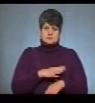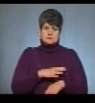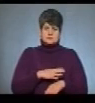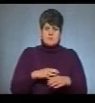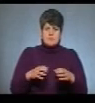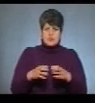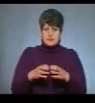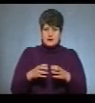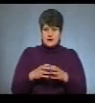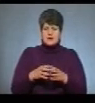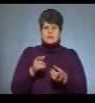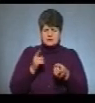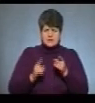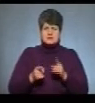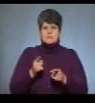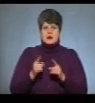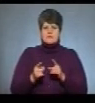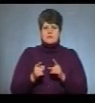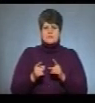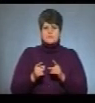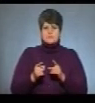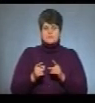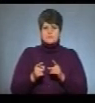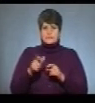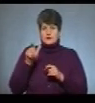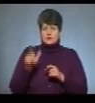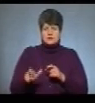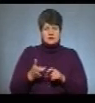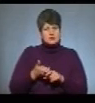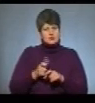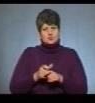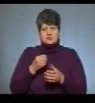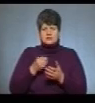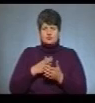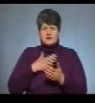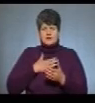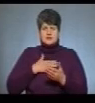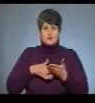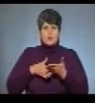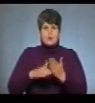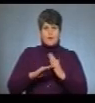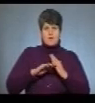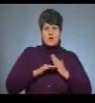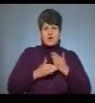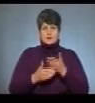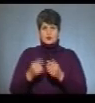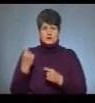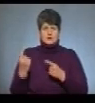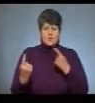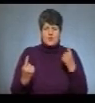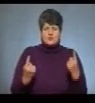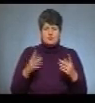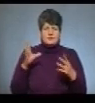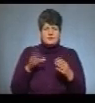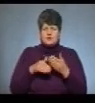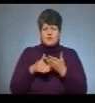батареї, бо справді людина дуже цінувала всіх нас, допомагала один одному, ми всі один одному